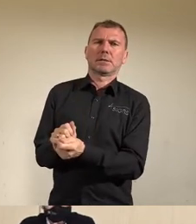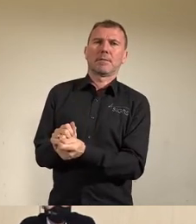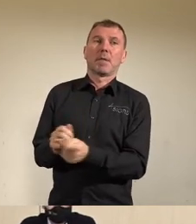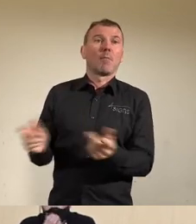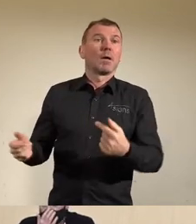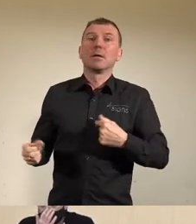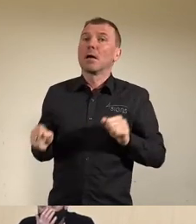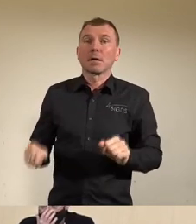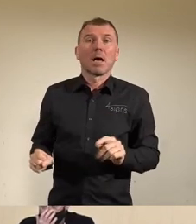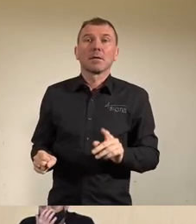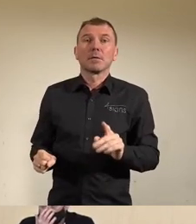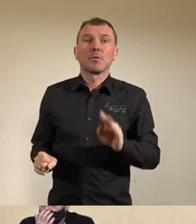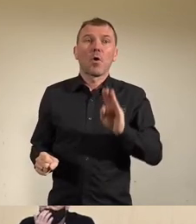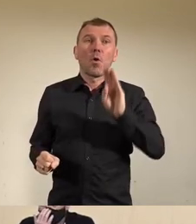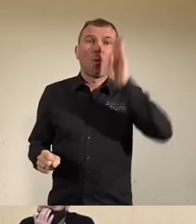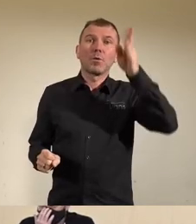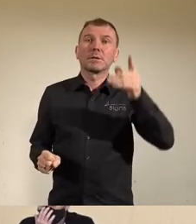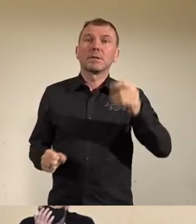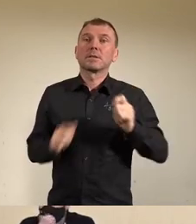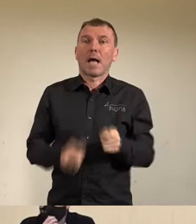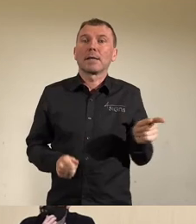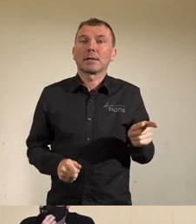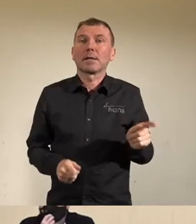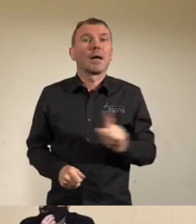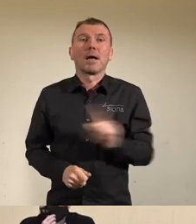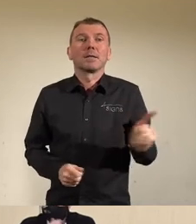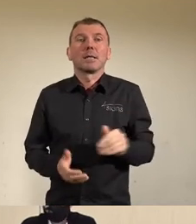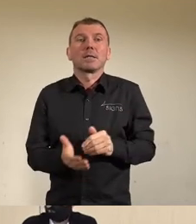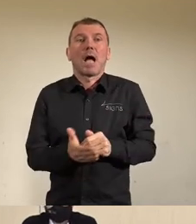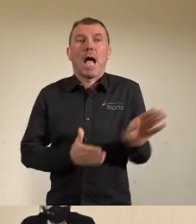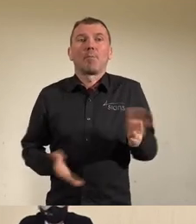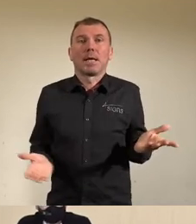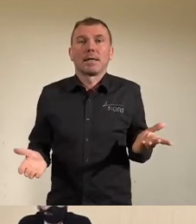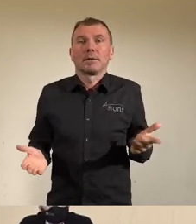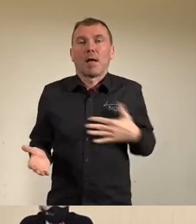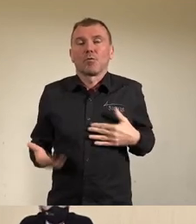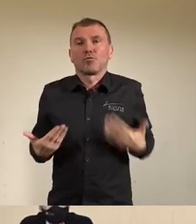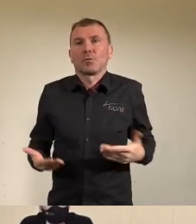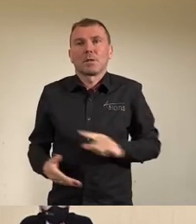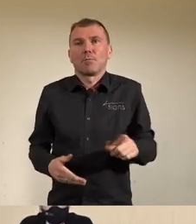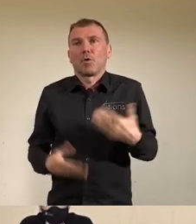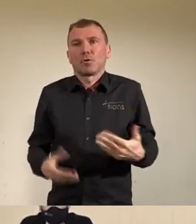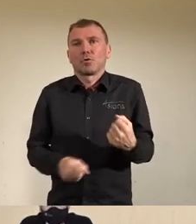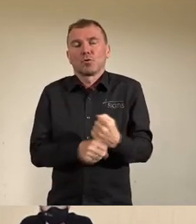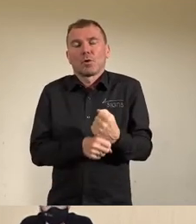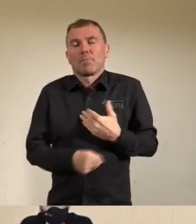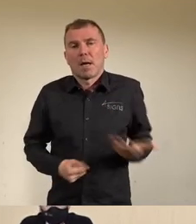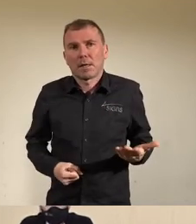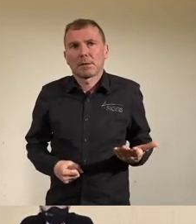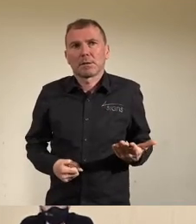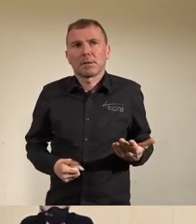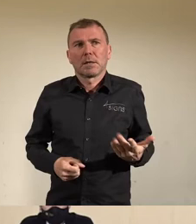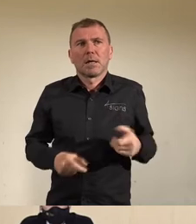ich kann auch unsinnigen Anträgen mich nicht verwehren und würde das dann ansonsten zur Abstimmung stellen und eben mit